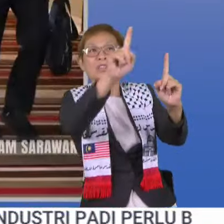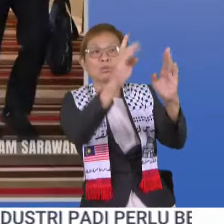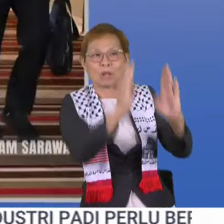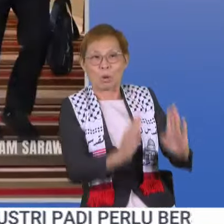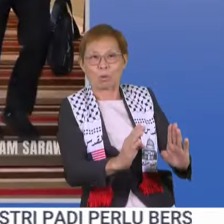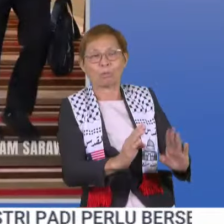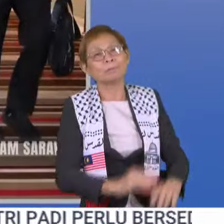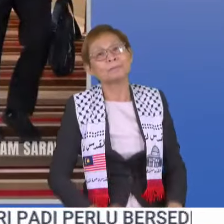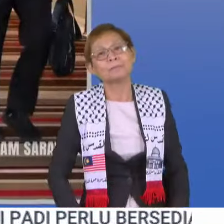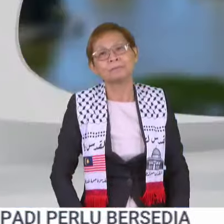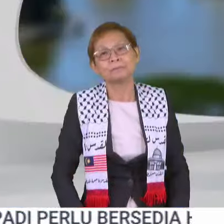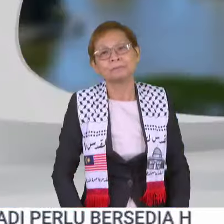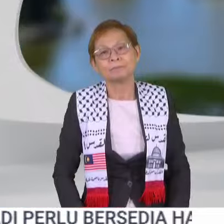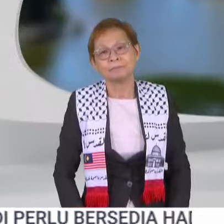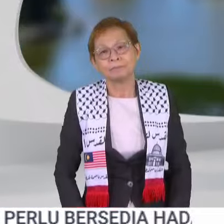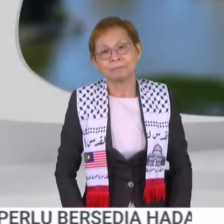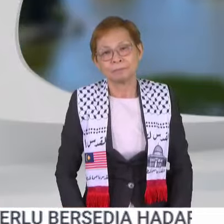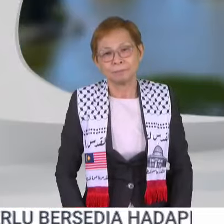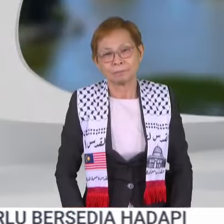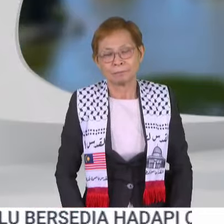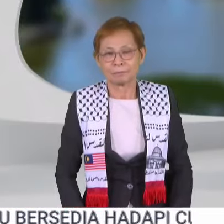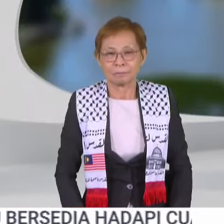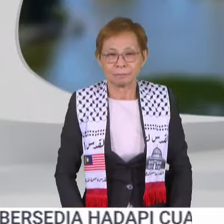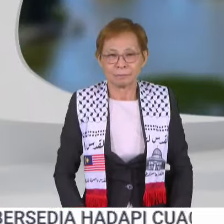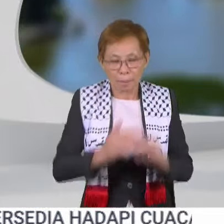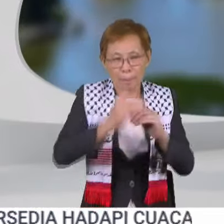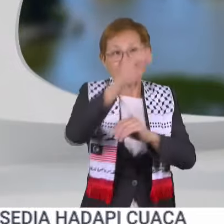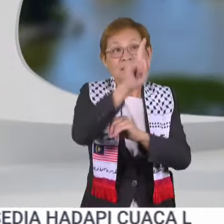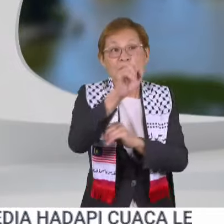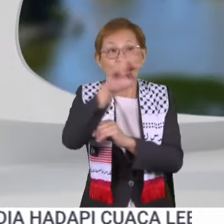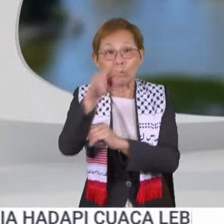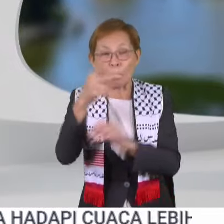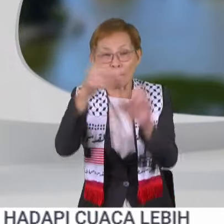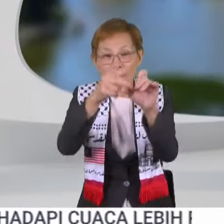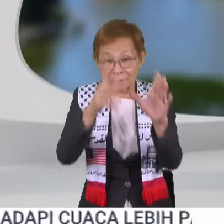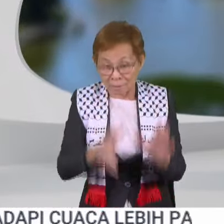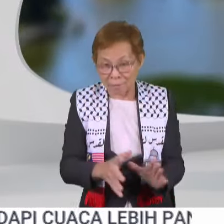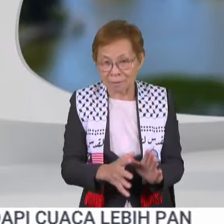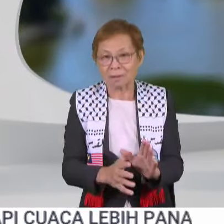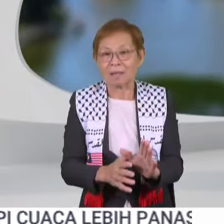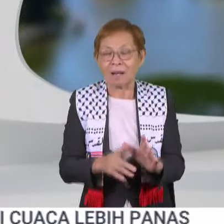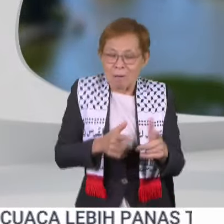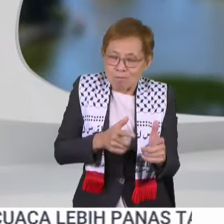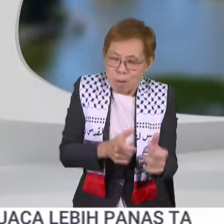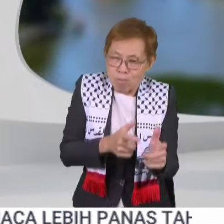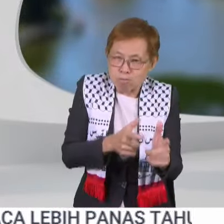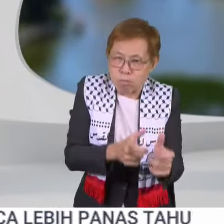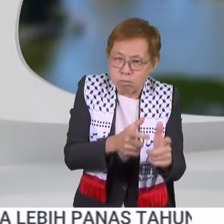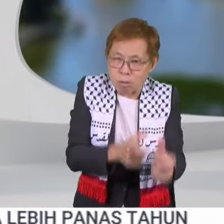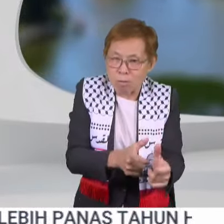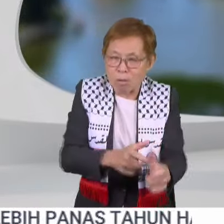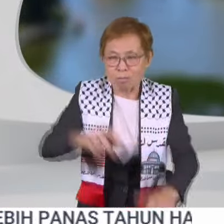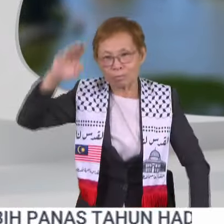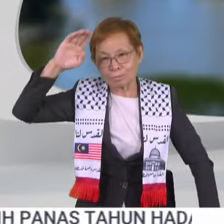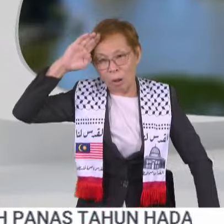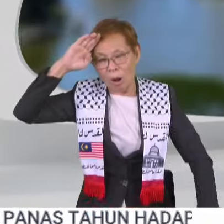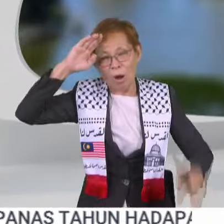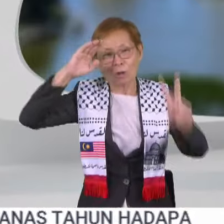kaum sahaja lebih 1ib peserta mengambil bahagian dalam acara larian girl guid